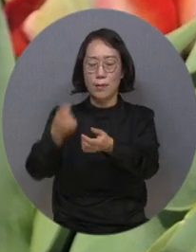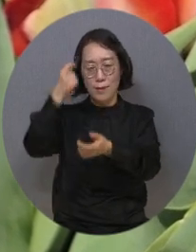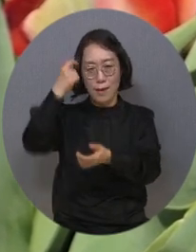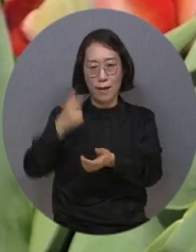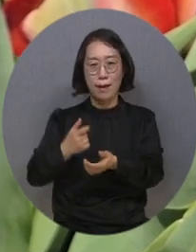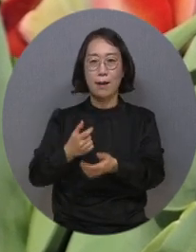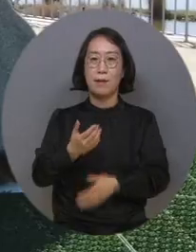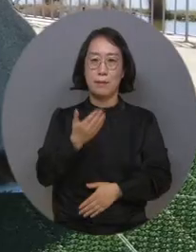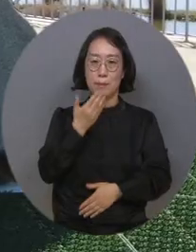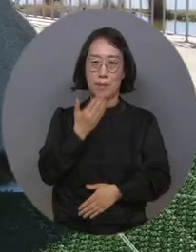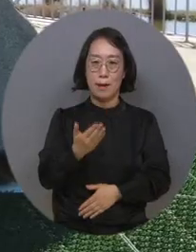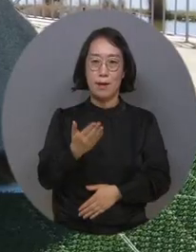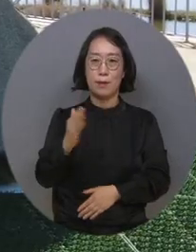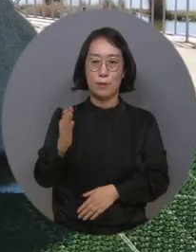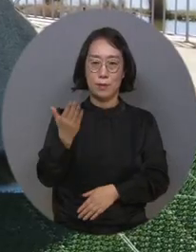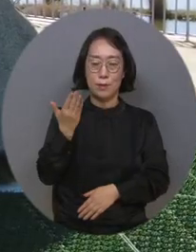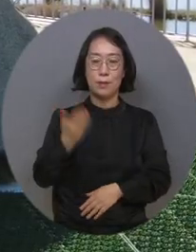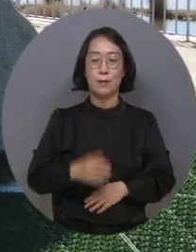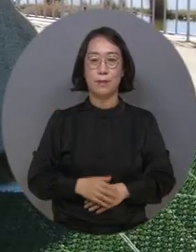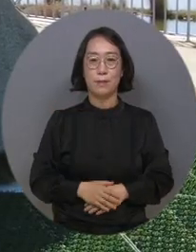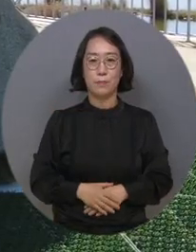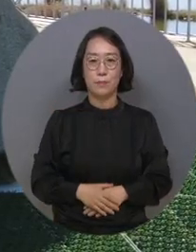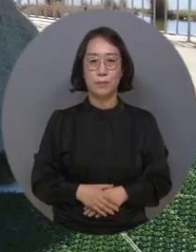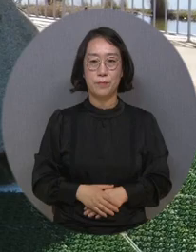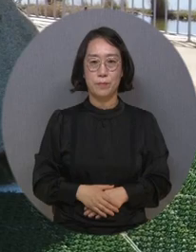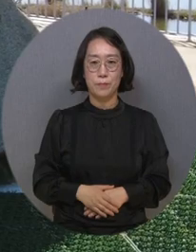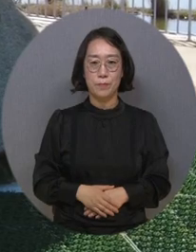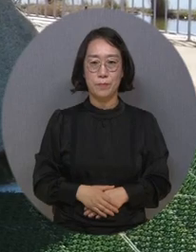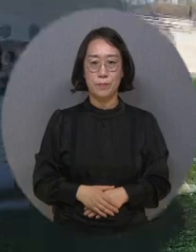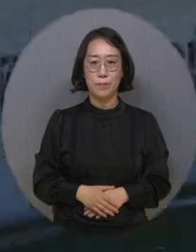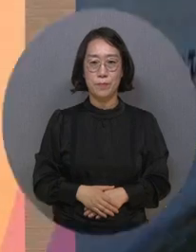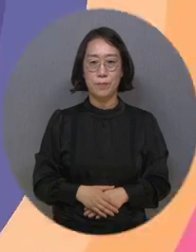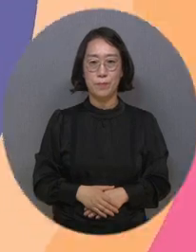불러일으켰습니다. 복지TV 뉴스 정은현입니다.